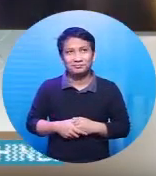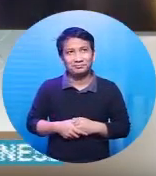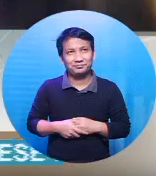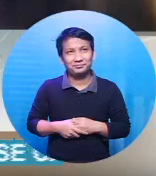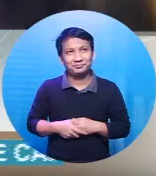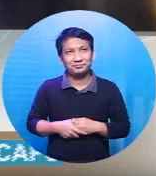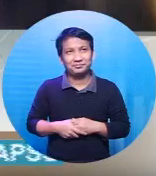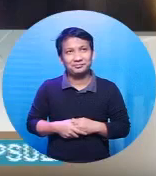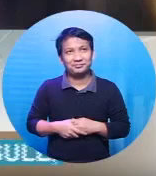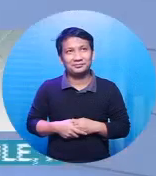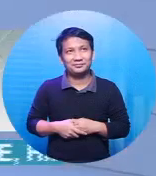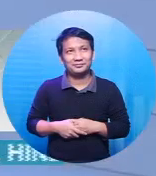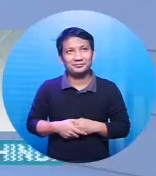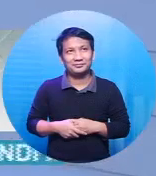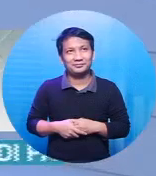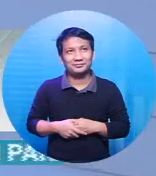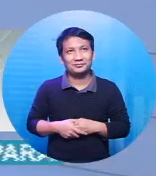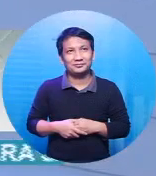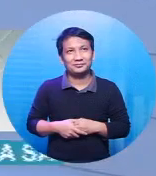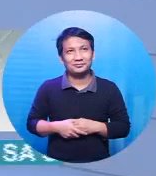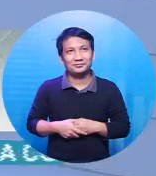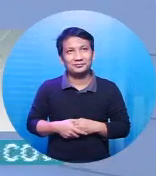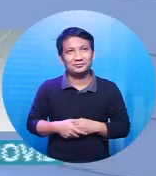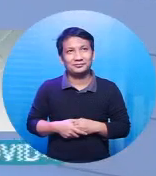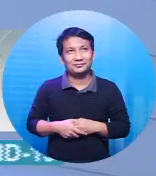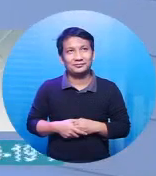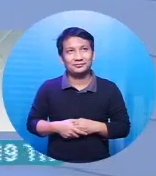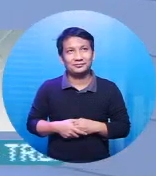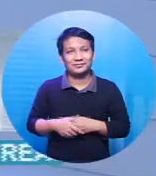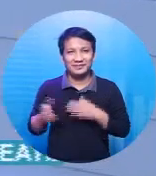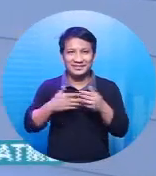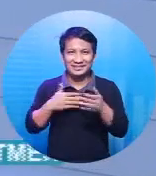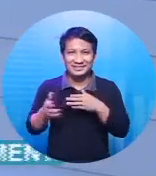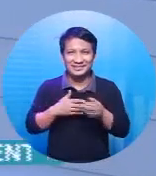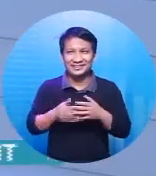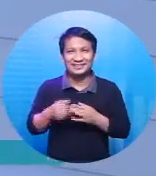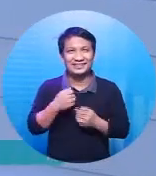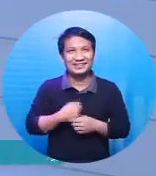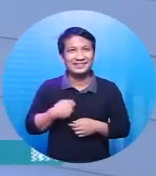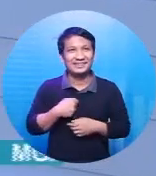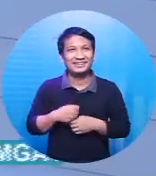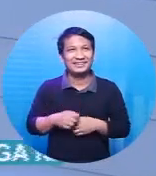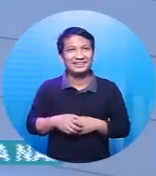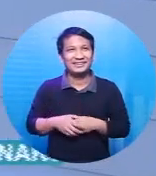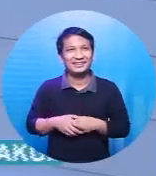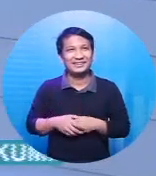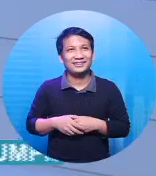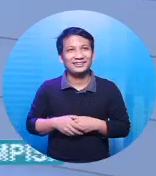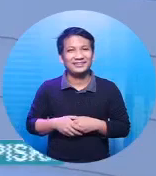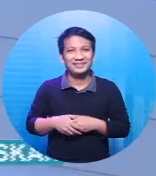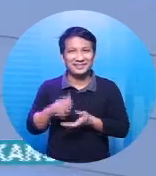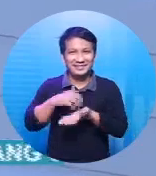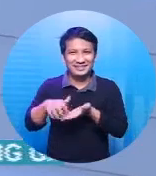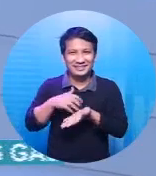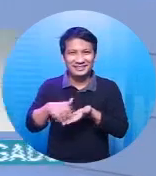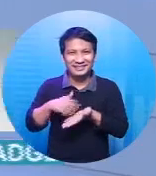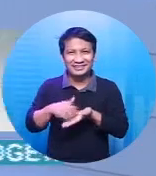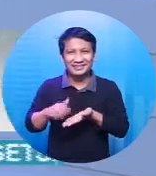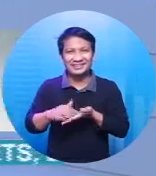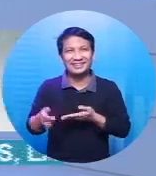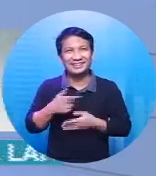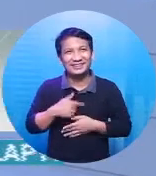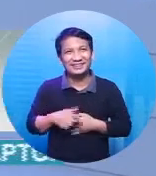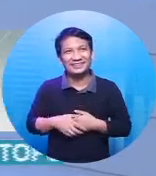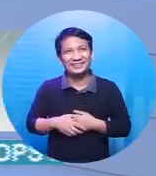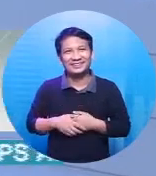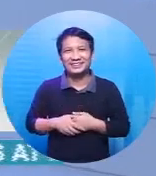Ako po'y humingi ng, paano ba? Ako po'y humingi ng sorry kung ano man po yung mga... Pinapractice ko lang po ito.